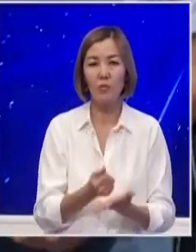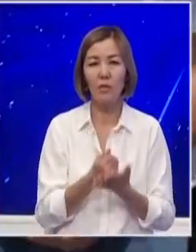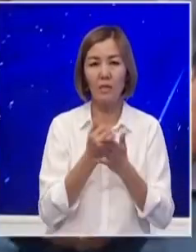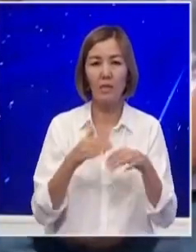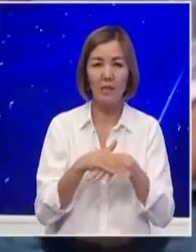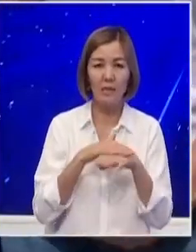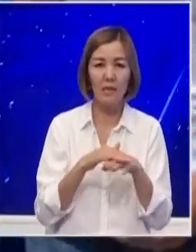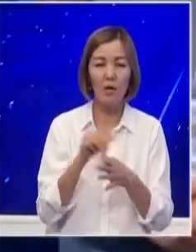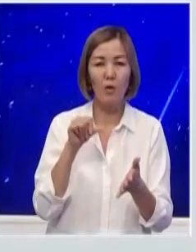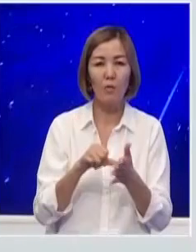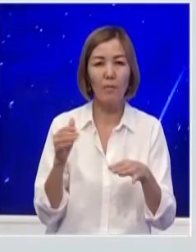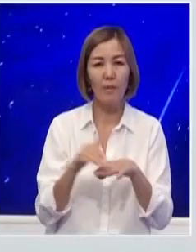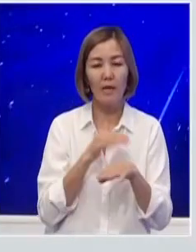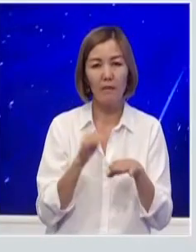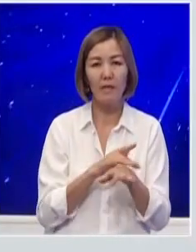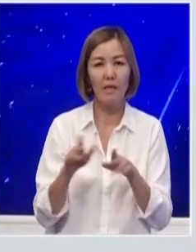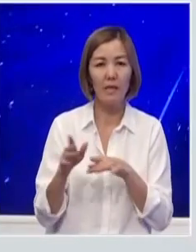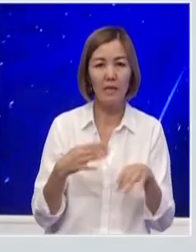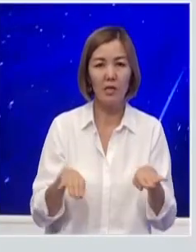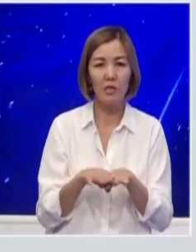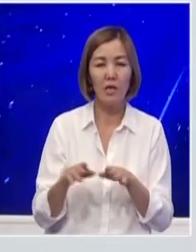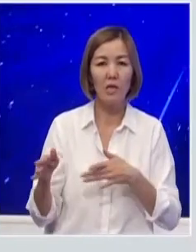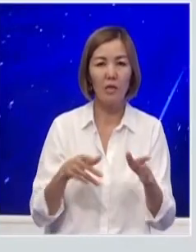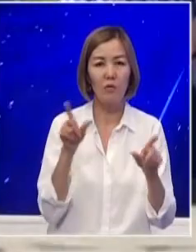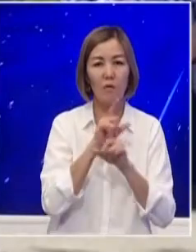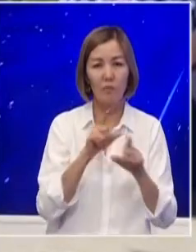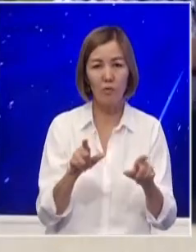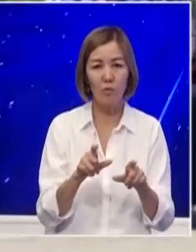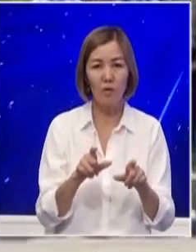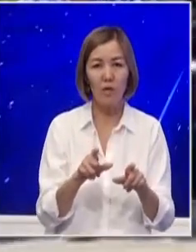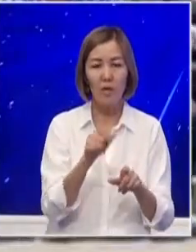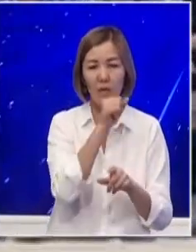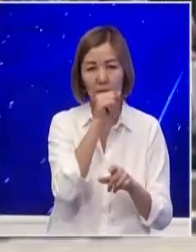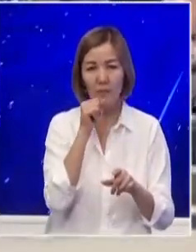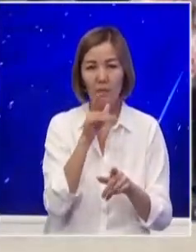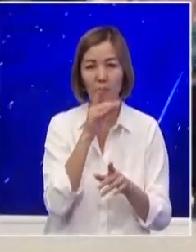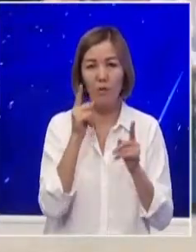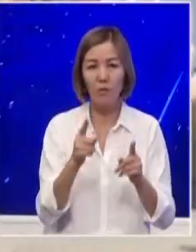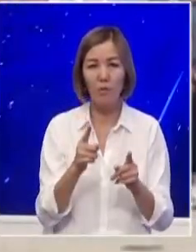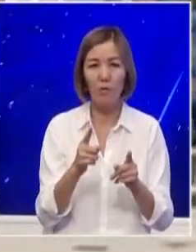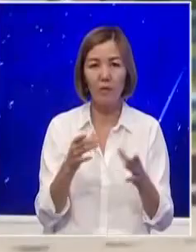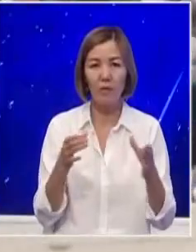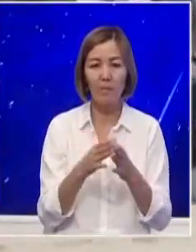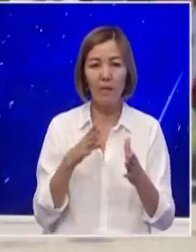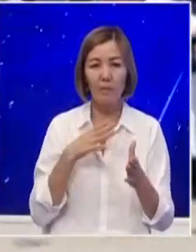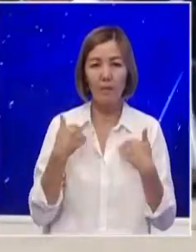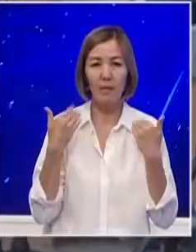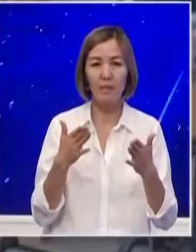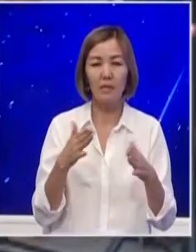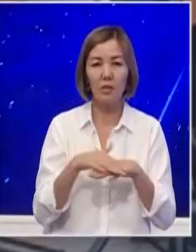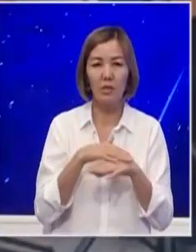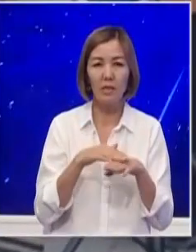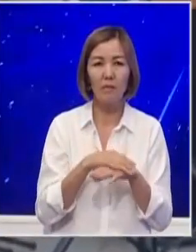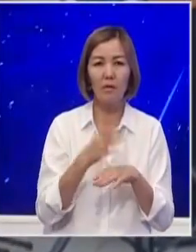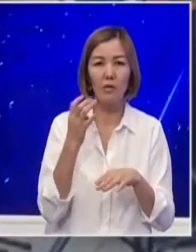населения. Принимает участие в благотворительных акциях, таких как «Дорога в школу», а в зимний период от компании было предоставлено жителям села